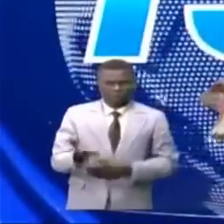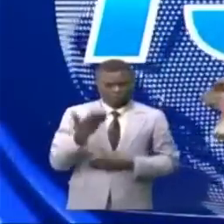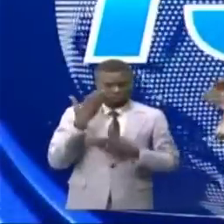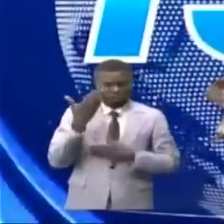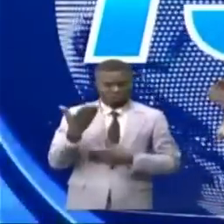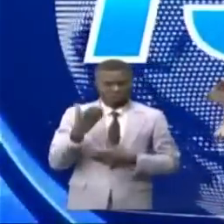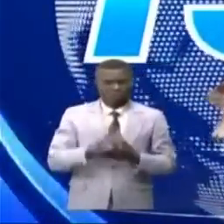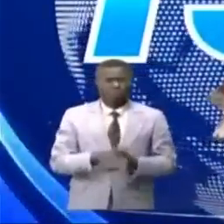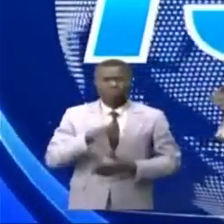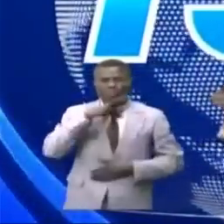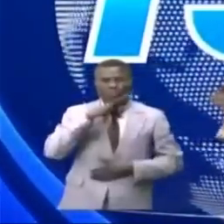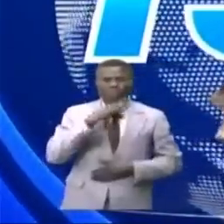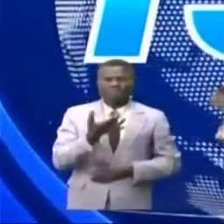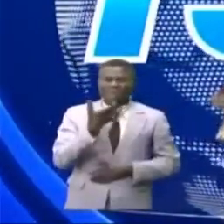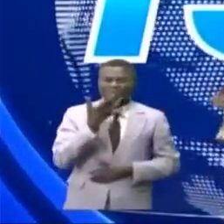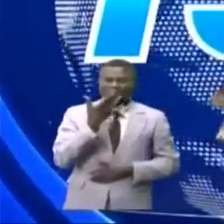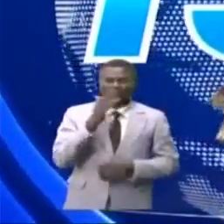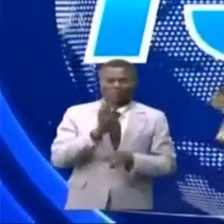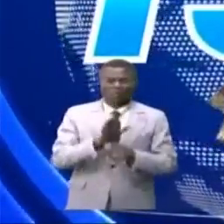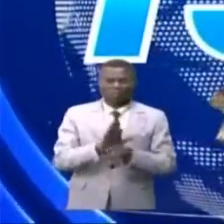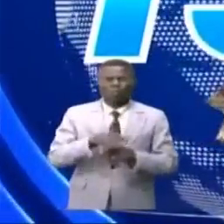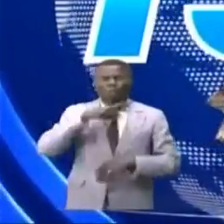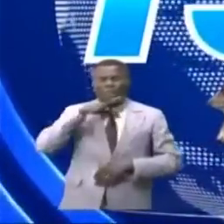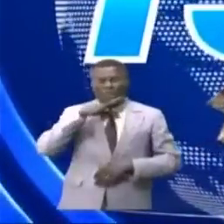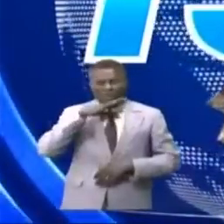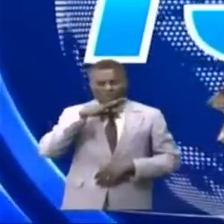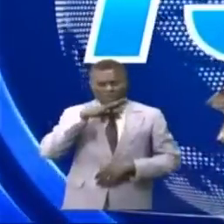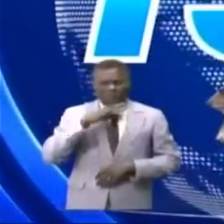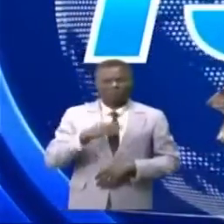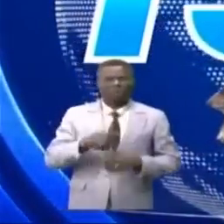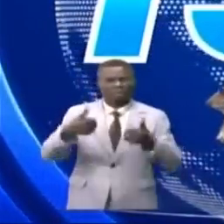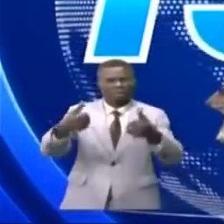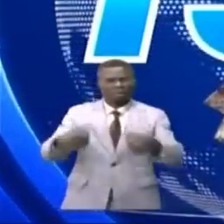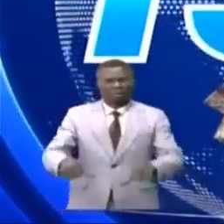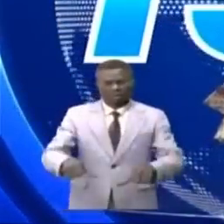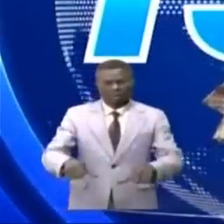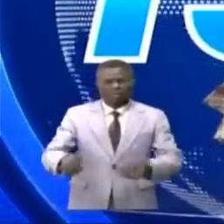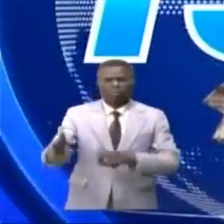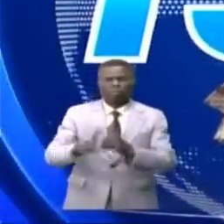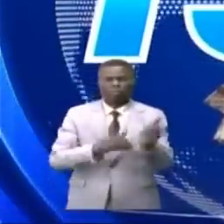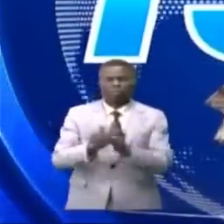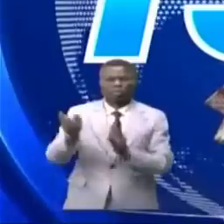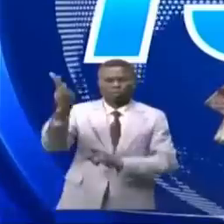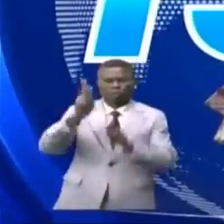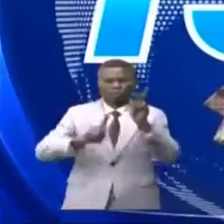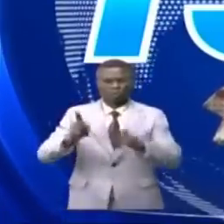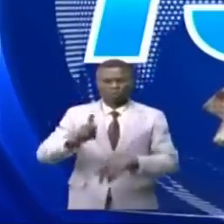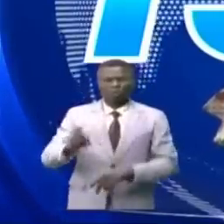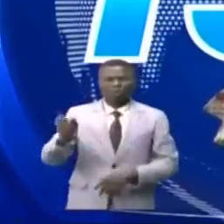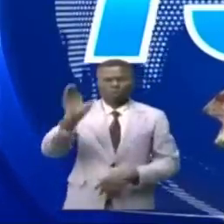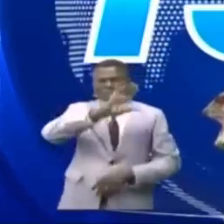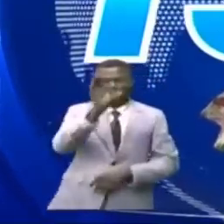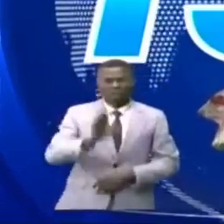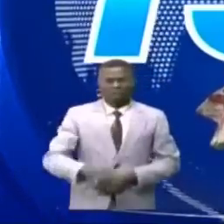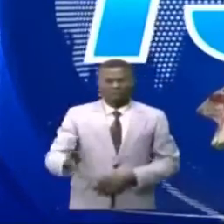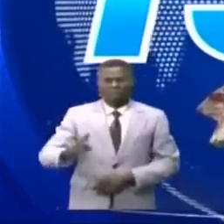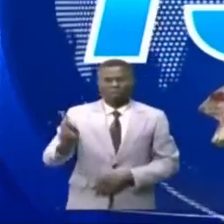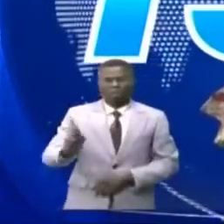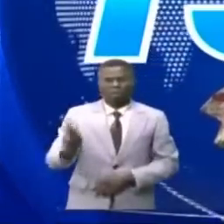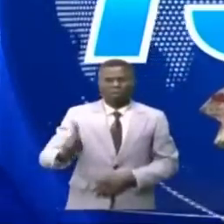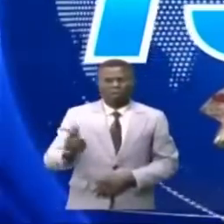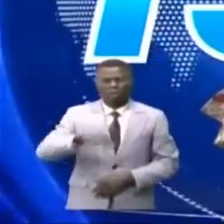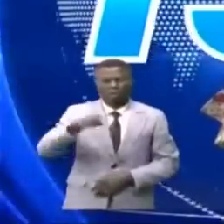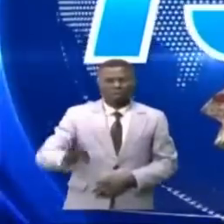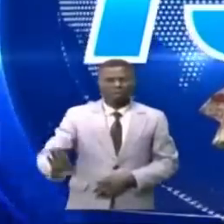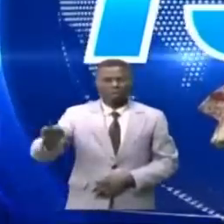des déchets plastiques et autres immondices, une alternative écologique pour la population de Kisenso dans l'un des quartiers de